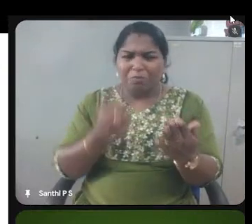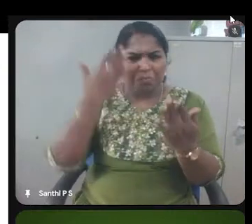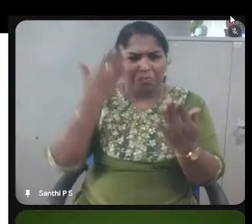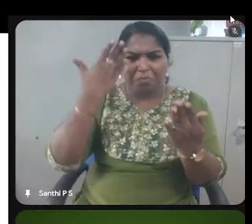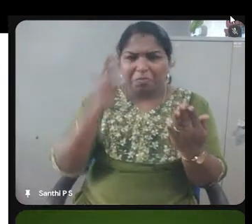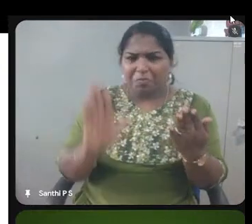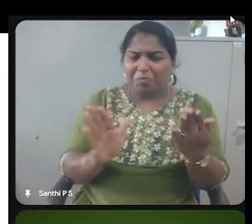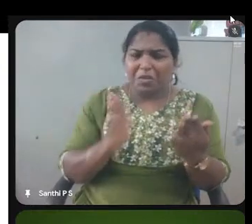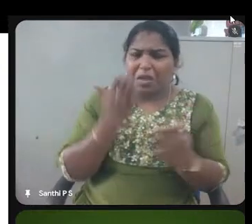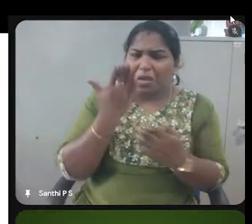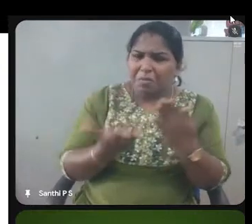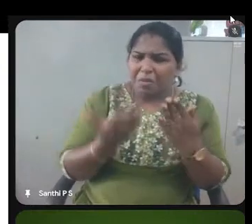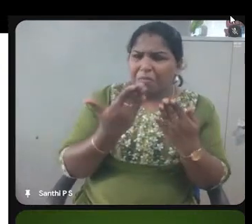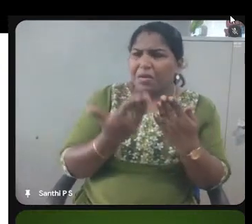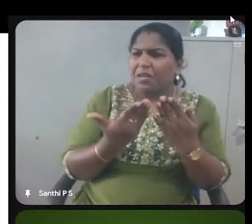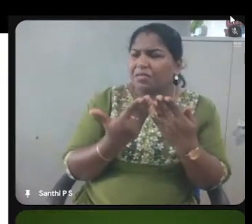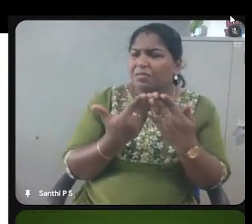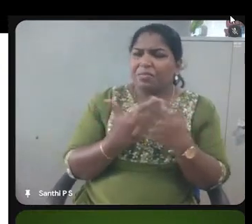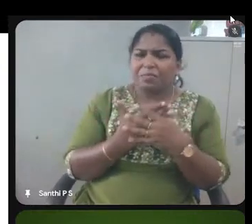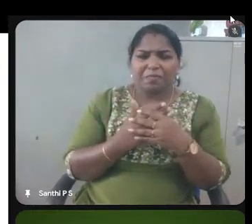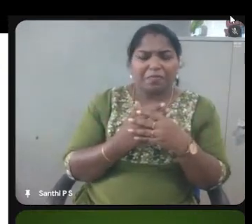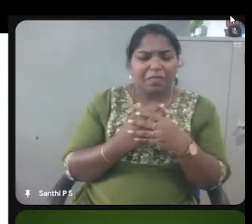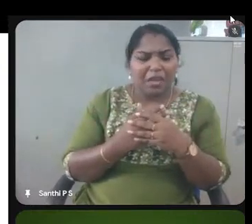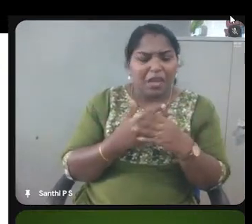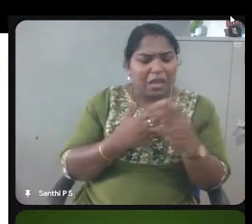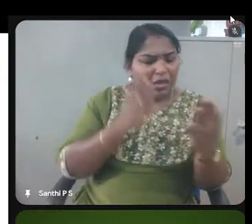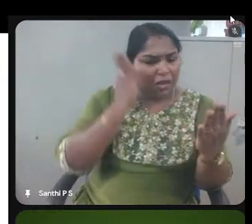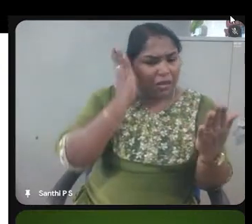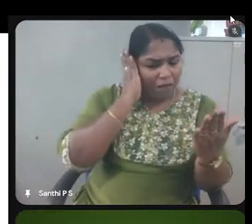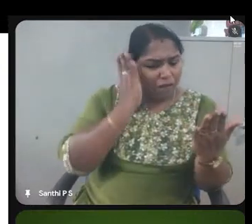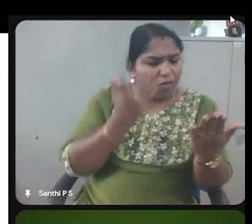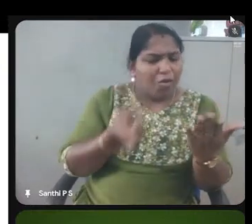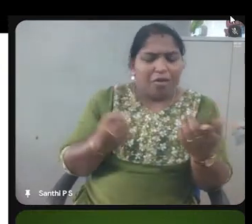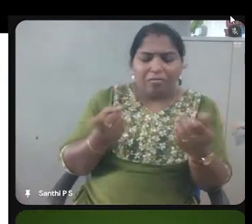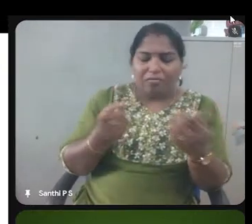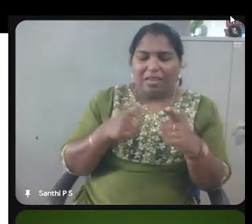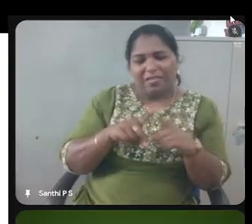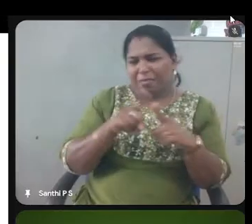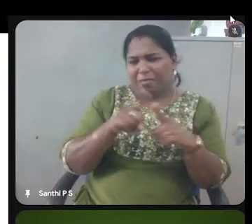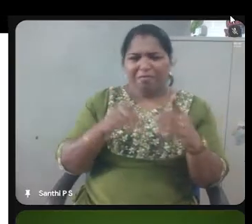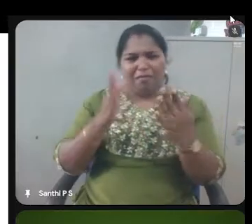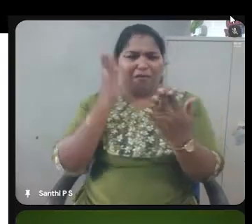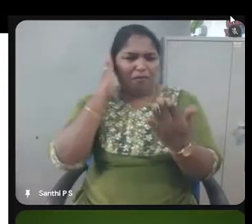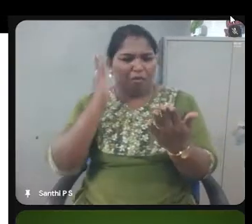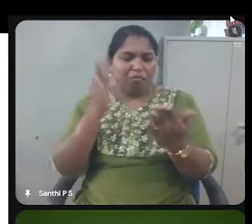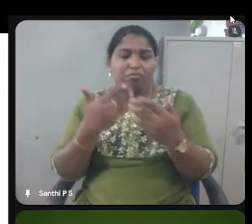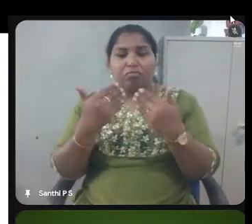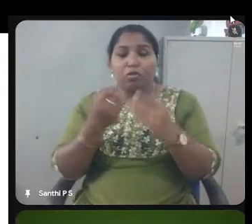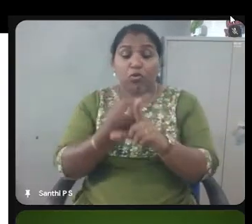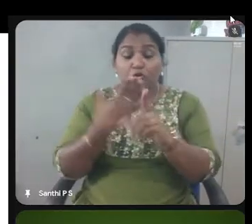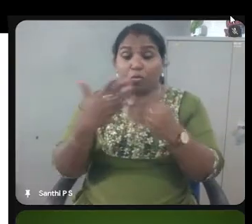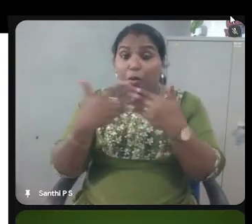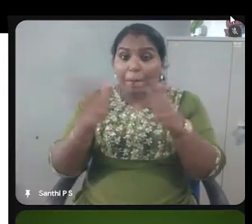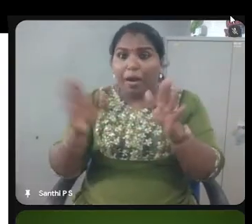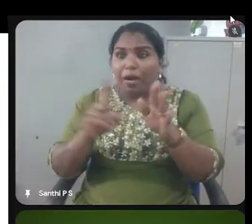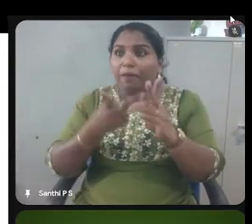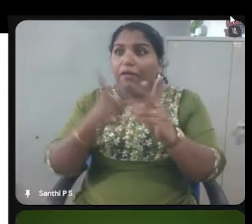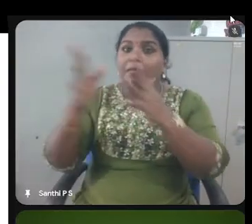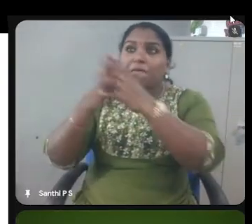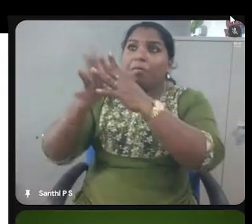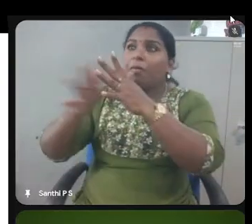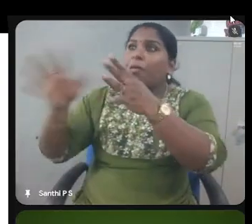കണ്ടതാണോ, മോഡലിംഗ് ആണോ, അല്ലെങ്കിൽ ഈ ഫോൺ തന്നെ നമ്മൾ തുറക്കുമ്പോൾ ആക്സിഡന്റലി പല സൈറ്റിലേക്ക് പോകാം. പക്ഷെ എങ്ങനെ ഇത് റെക്കോർഡ്